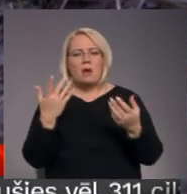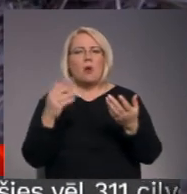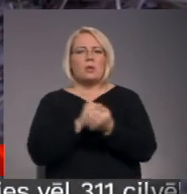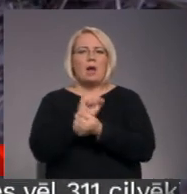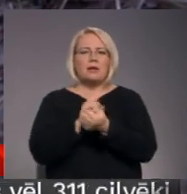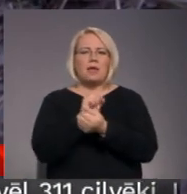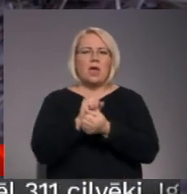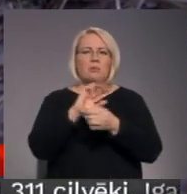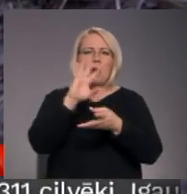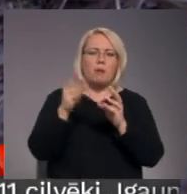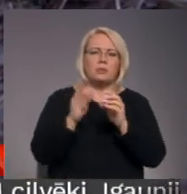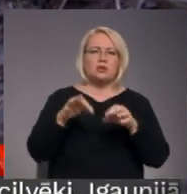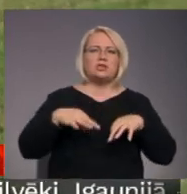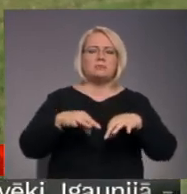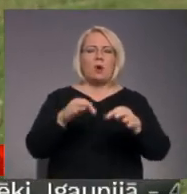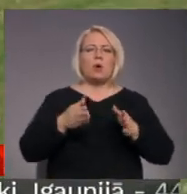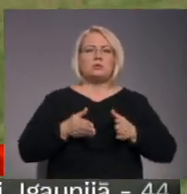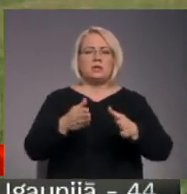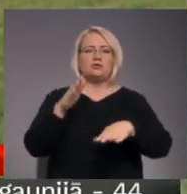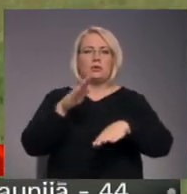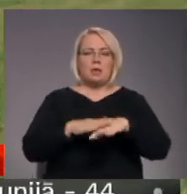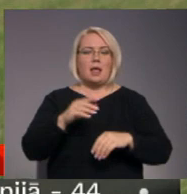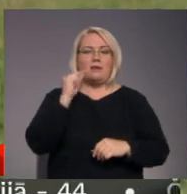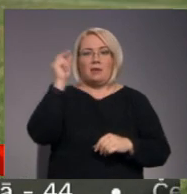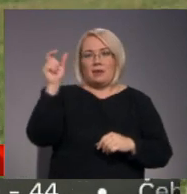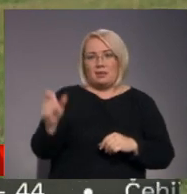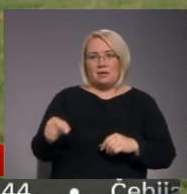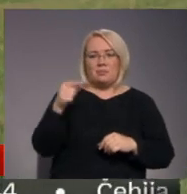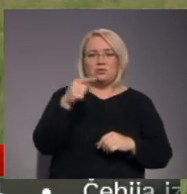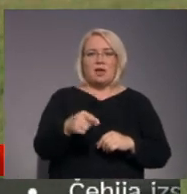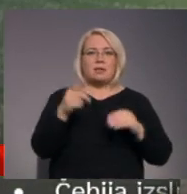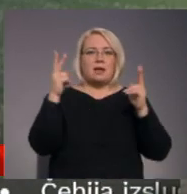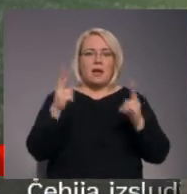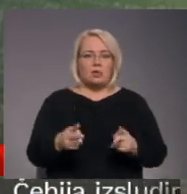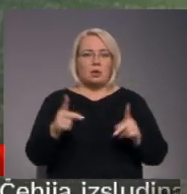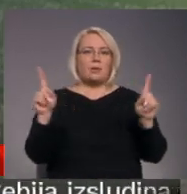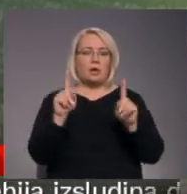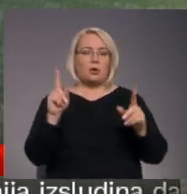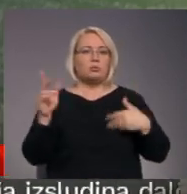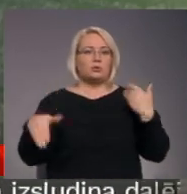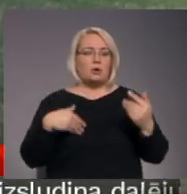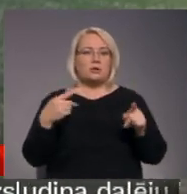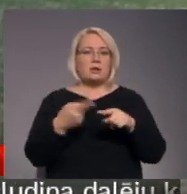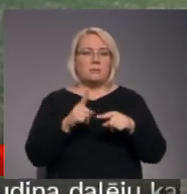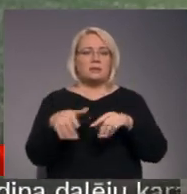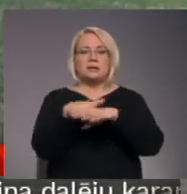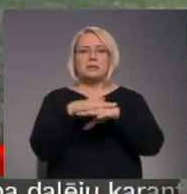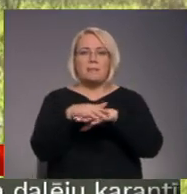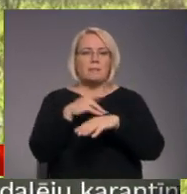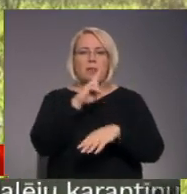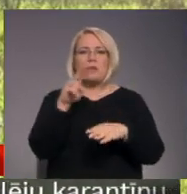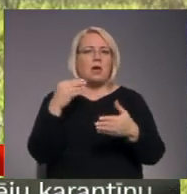apmēru, tieši izbraukāto sliežu dēļ, kas paramzināmo lauksēmnieku vidū šādi gadījumi ir. Bažas rada arī tas, ka sabiedrība